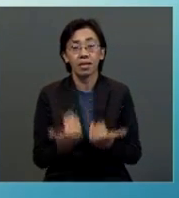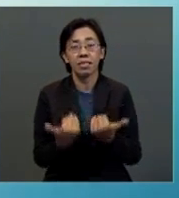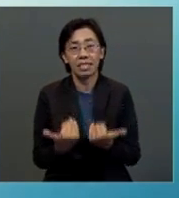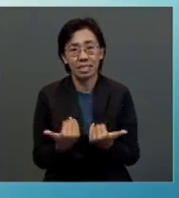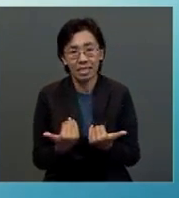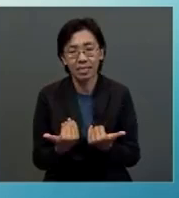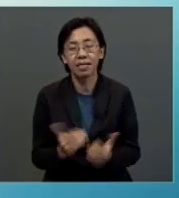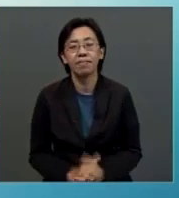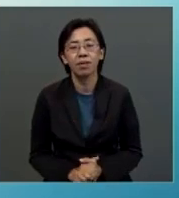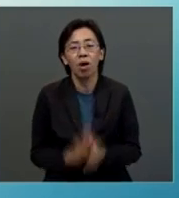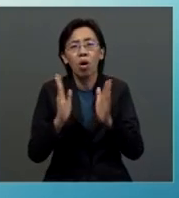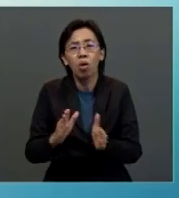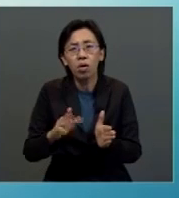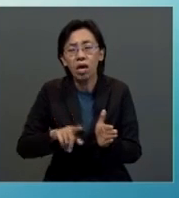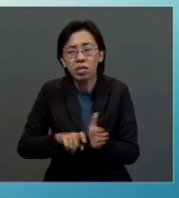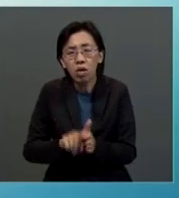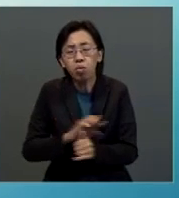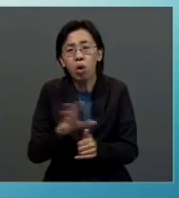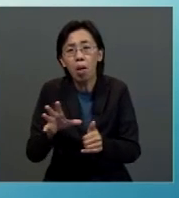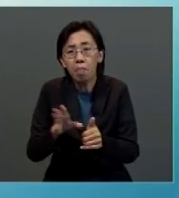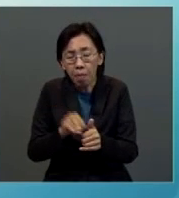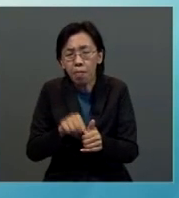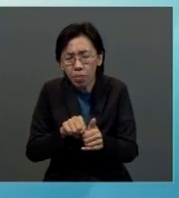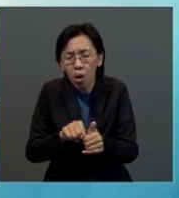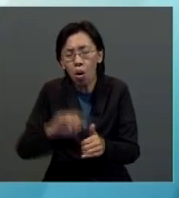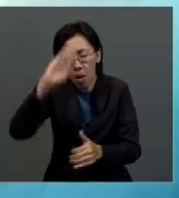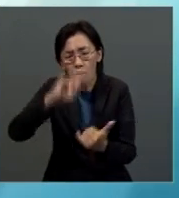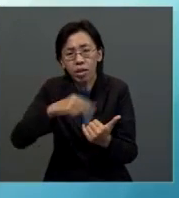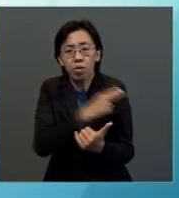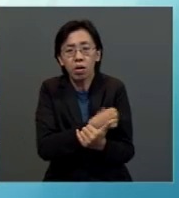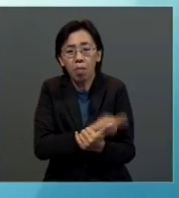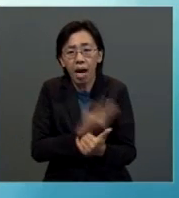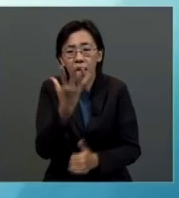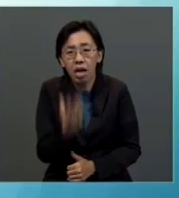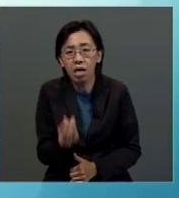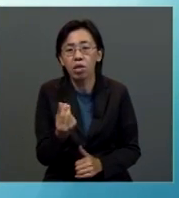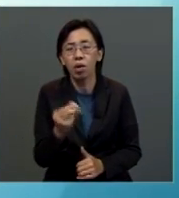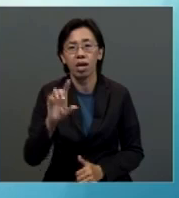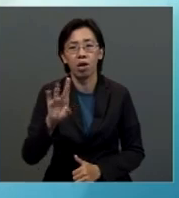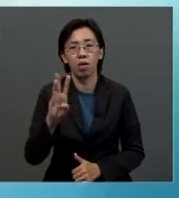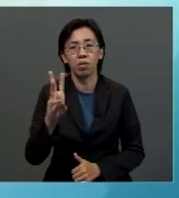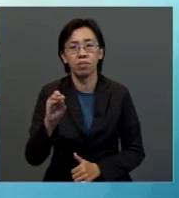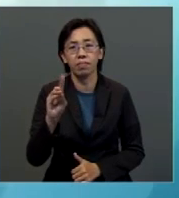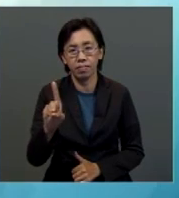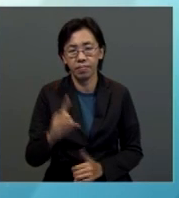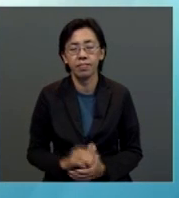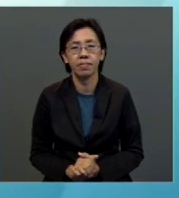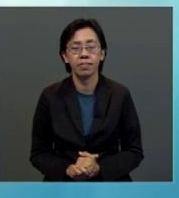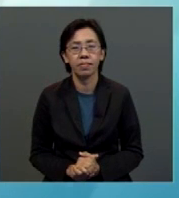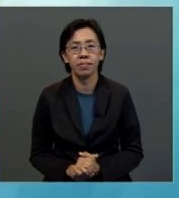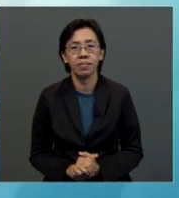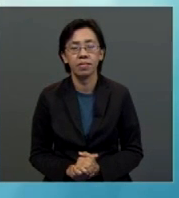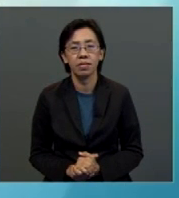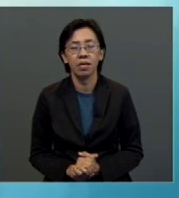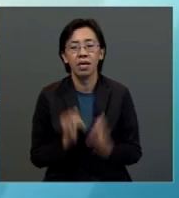ที่เป็นผู้ป่วยที่ยังรักษาอยู่ในโรงพยาบาลตอนนี้เหลืออยู่161รายครับก็มี